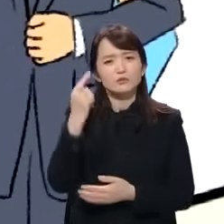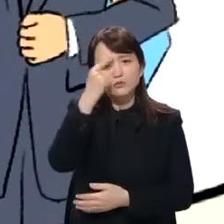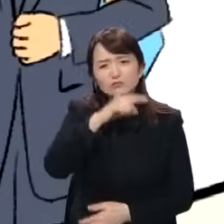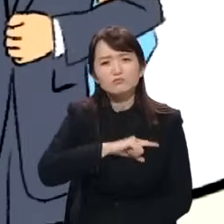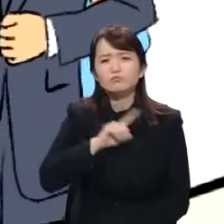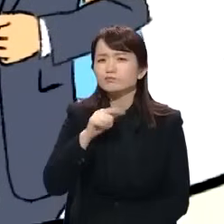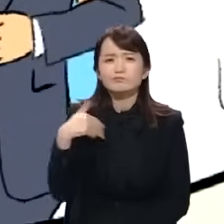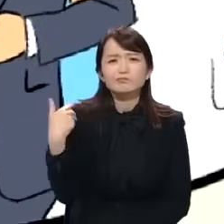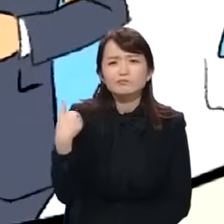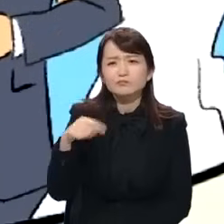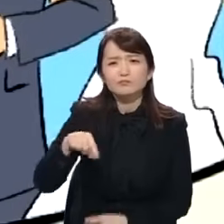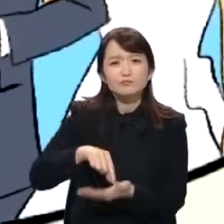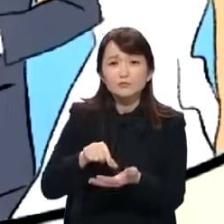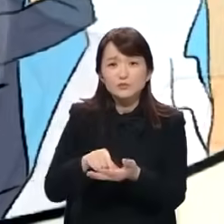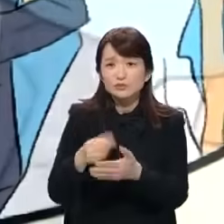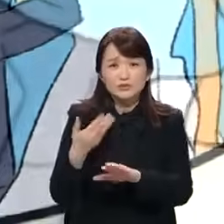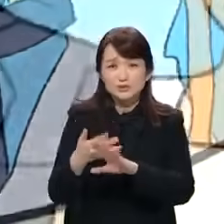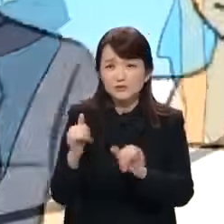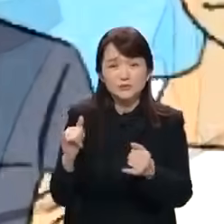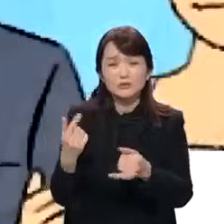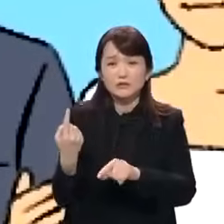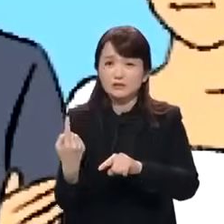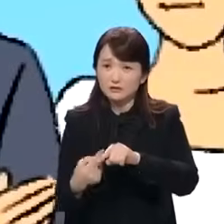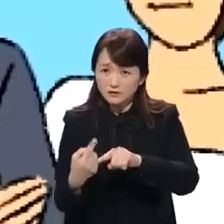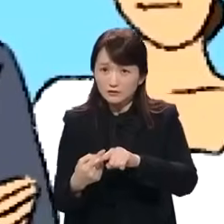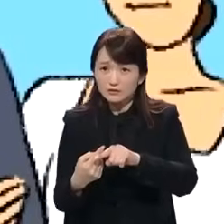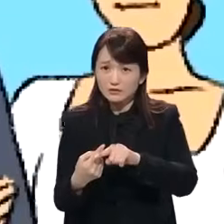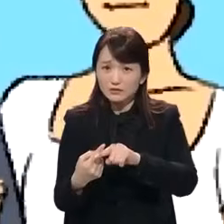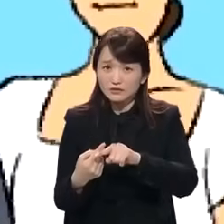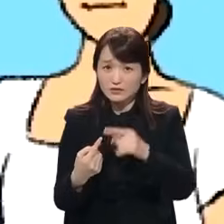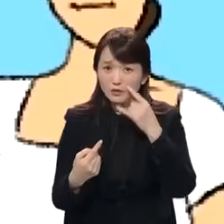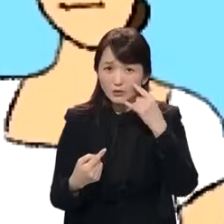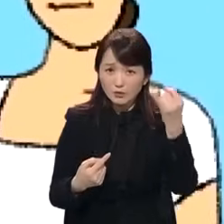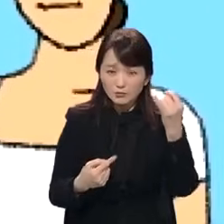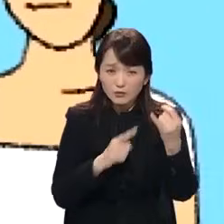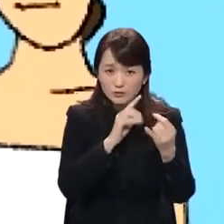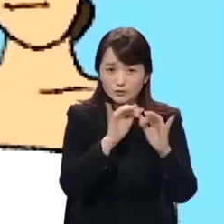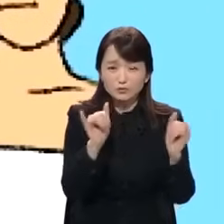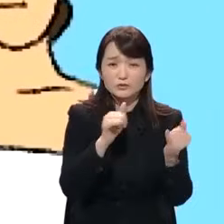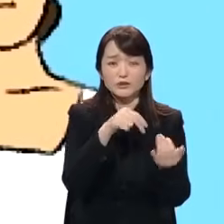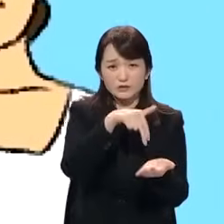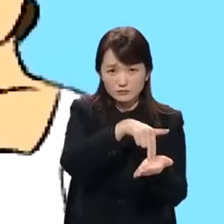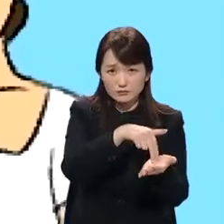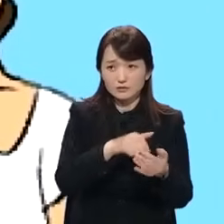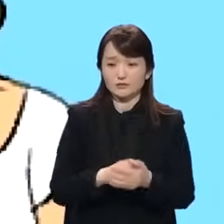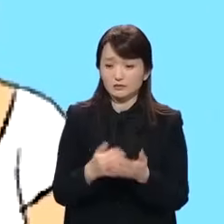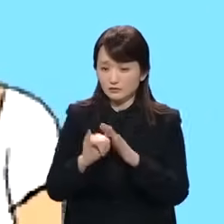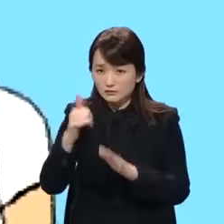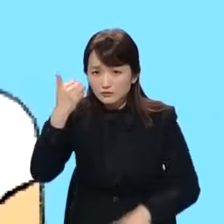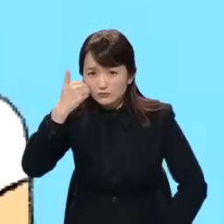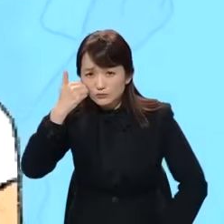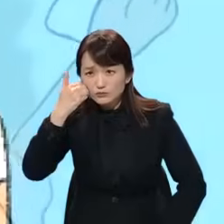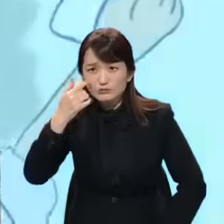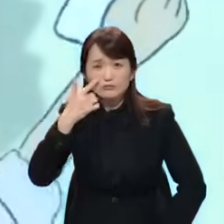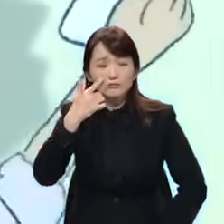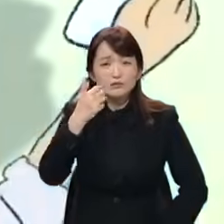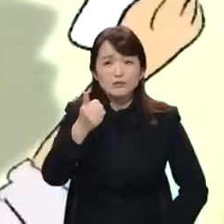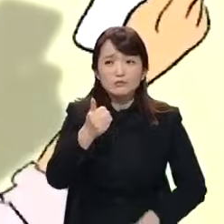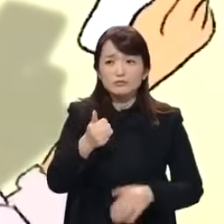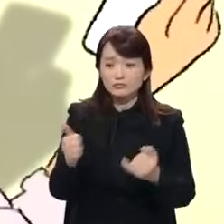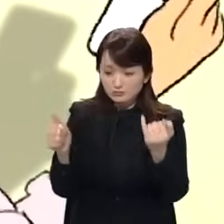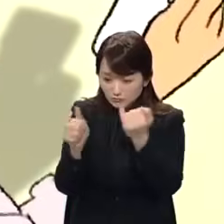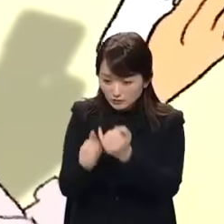몰랐는데이 정도면 거의 남 아니냐는게 사연자 사연자 어머니 입장입니다 게다가 가족 누구도 그리고 아버지조차이